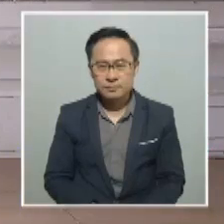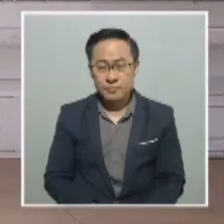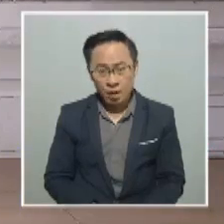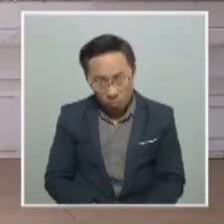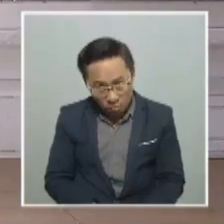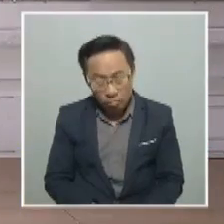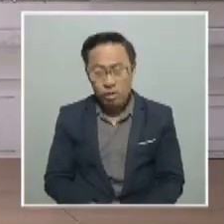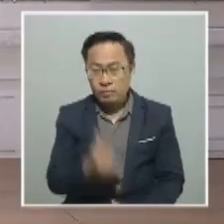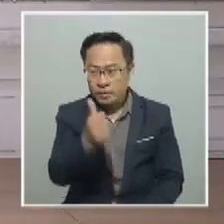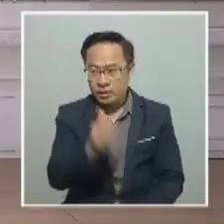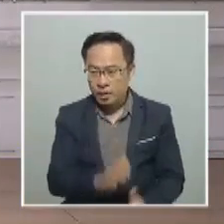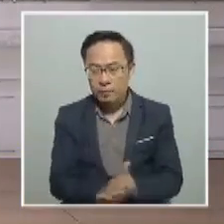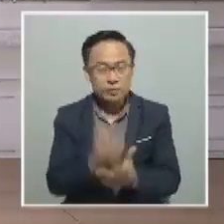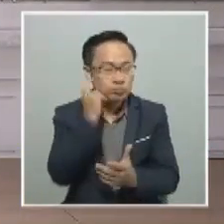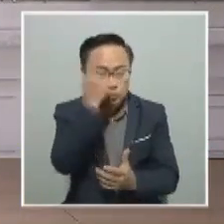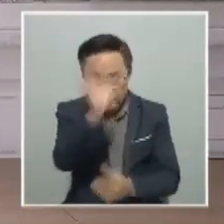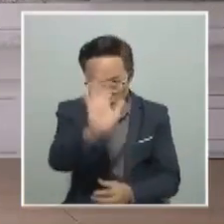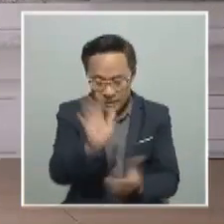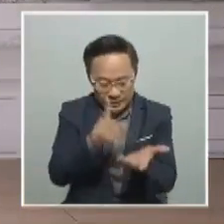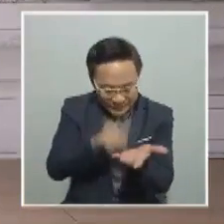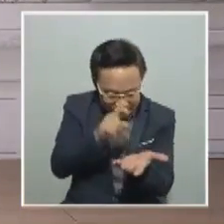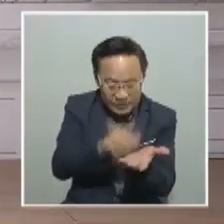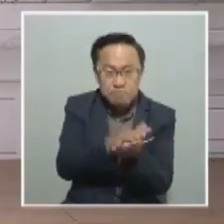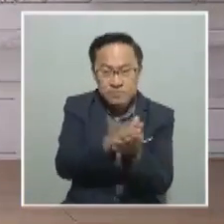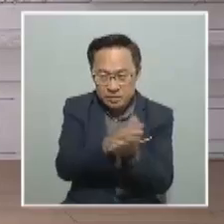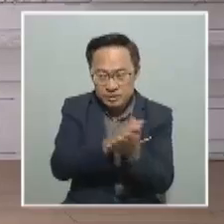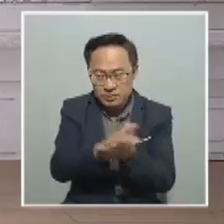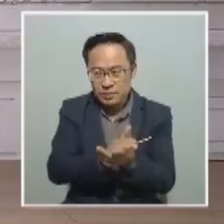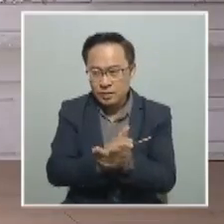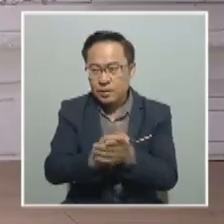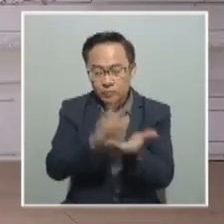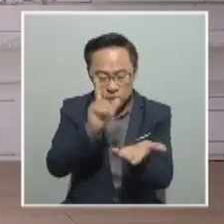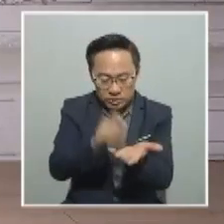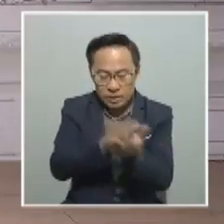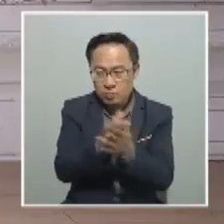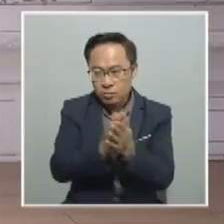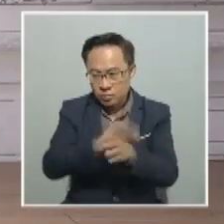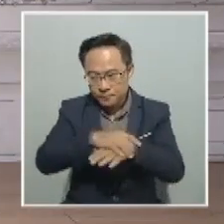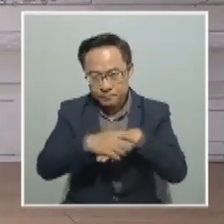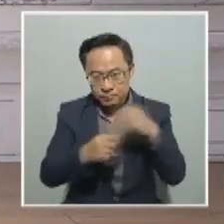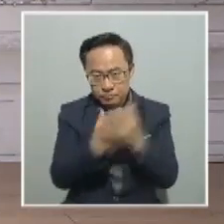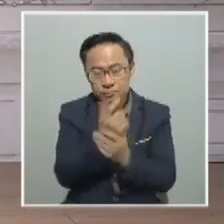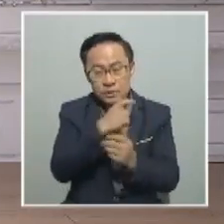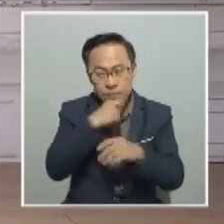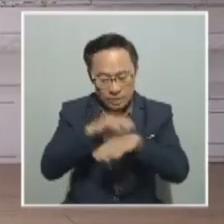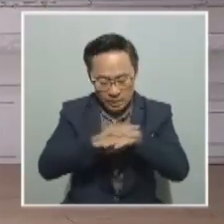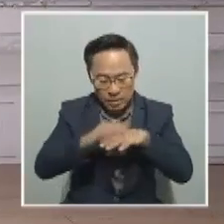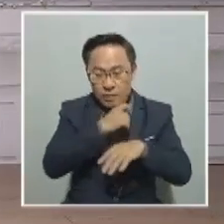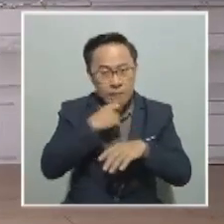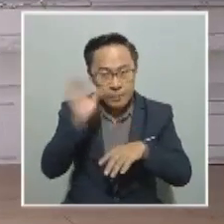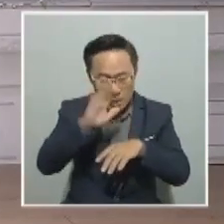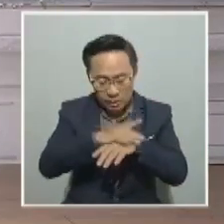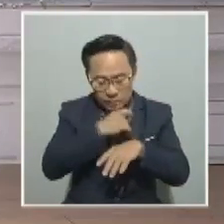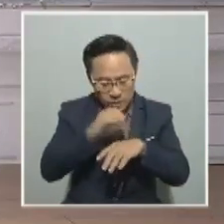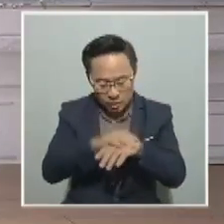โอ้มันดีจริงๆอลิตาล้างหน้านิดน ึ ง ได้เขาบอกว่าให้ฉีดมือ ให้มันหอมด้วยนะ คือพอฉีดไปเขาบอกว่ามือจะไม่แห้งไงอุ๊ยๆ